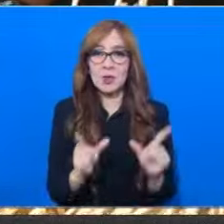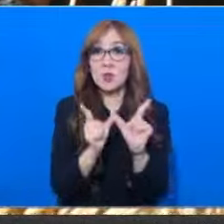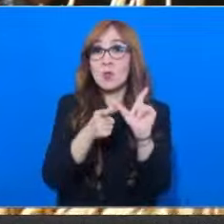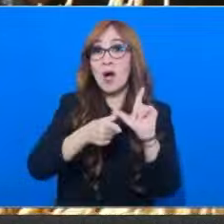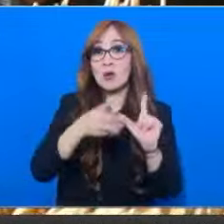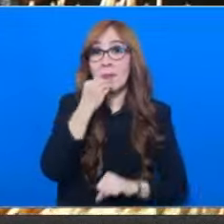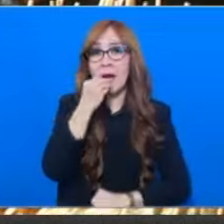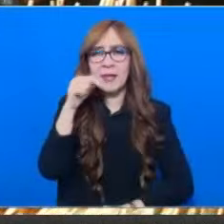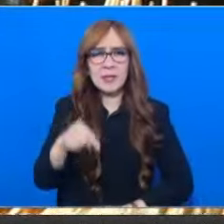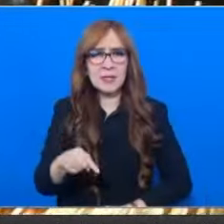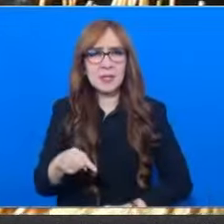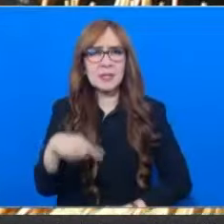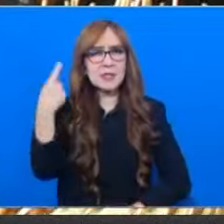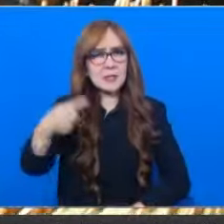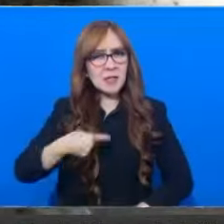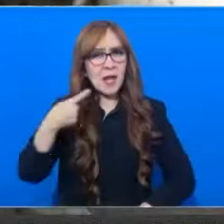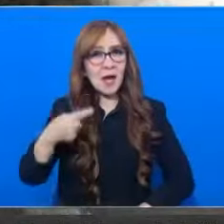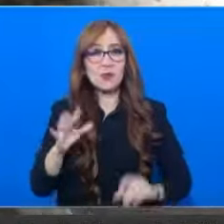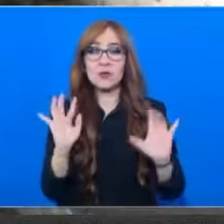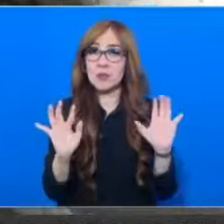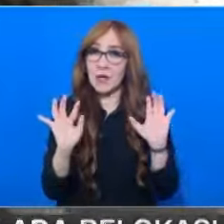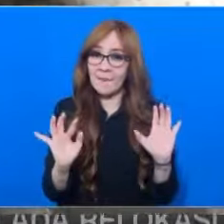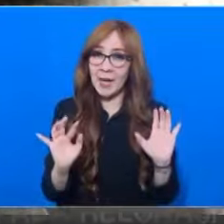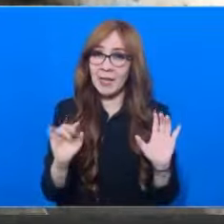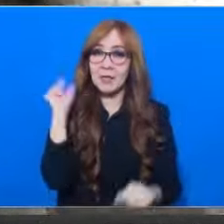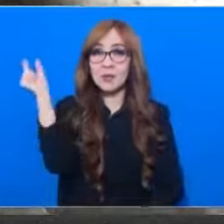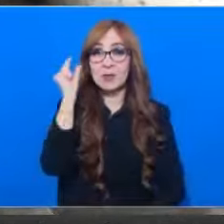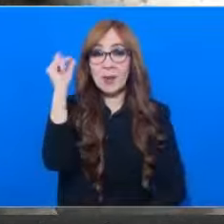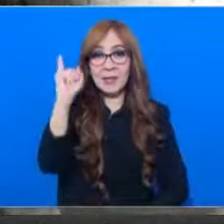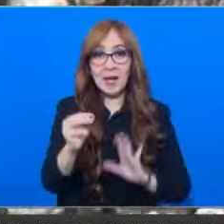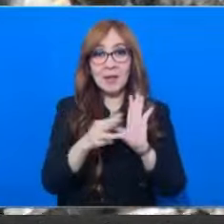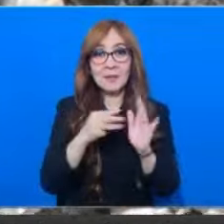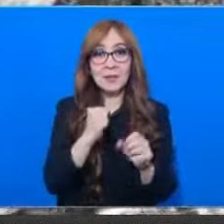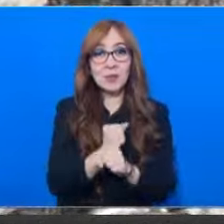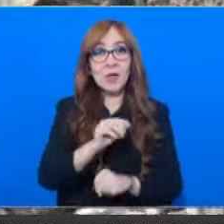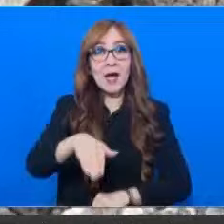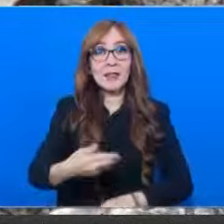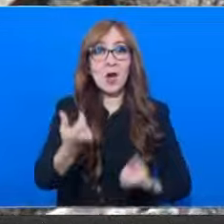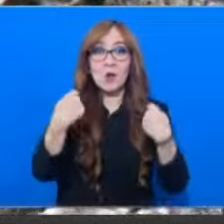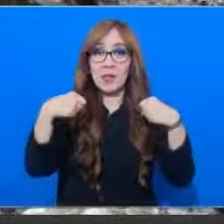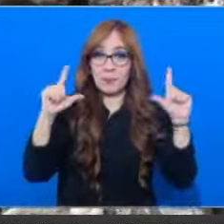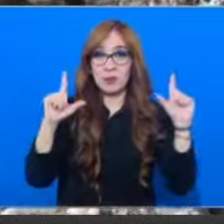pernah sepi pelanggan, terutama saat akhir pekan atau musim liburan.